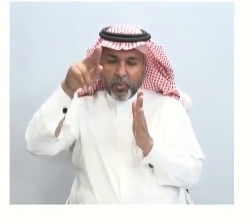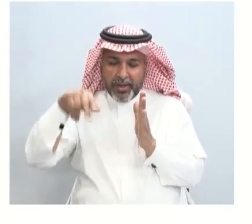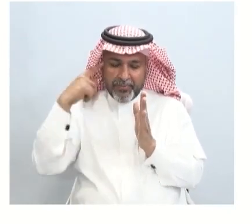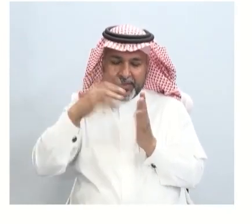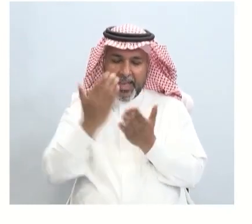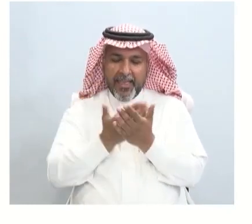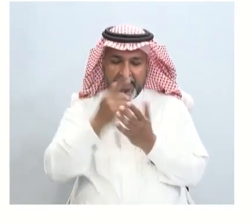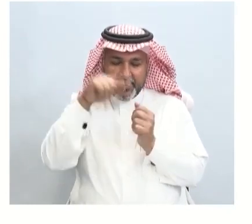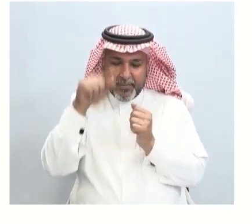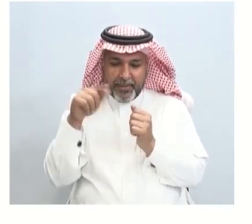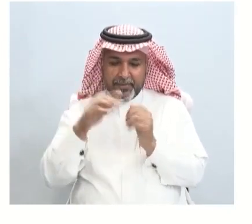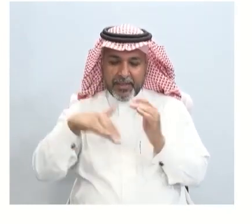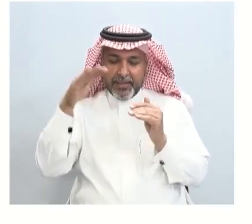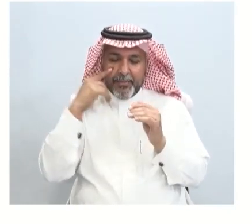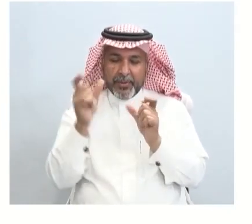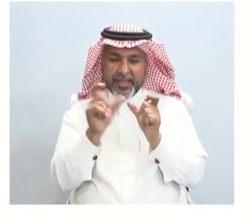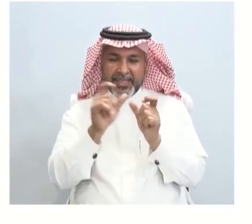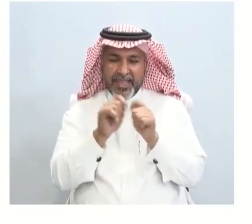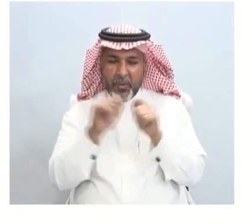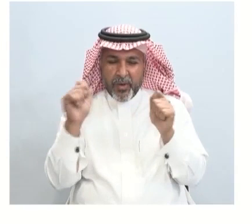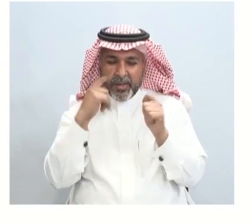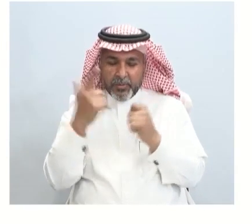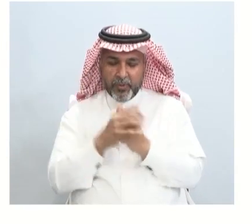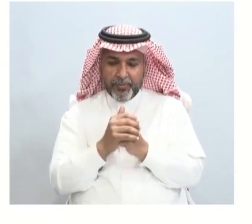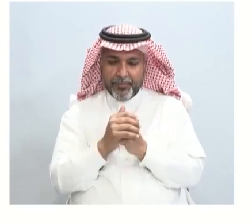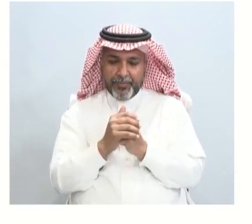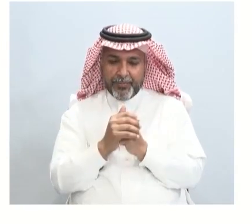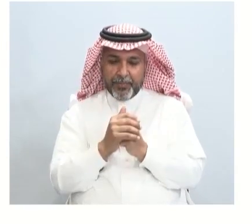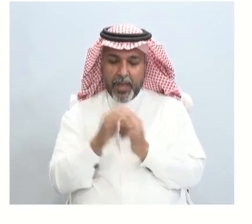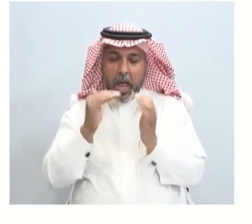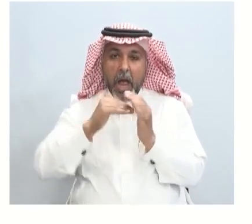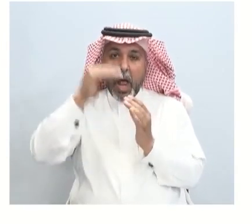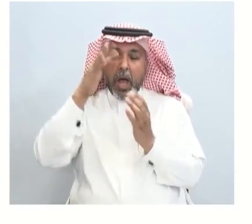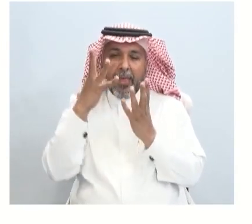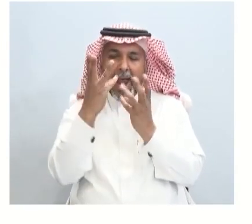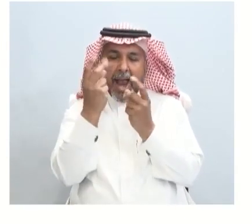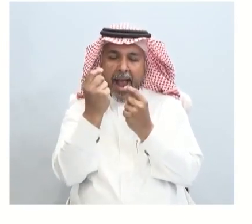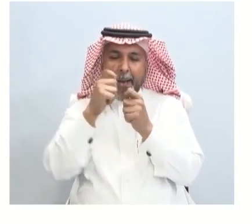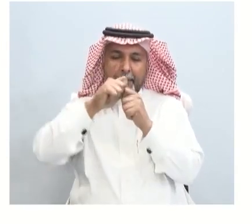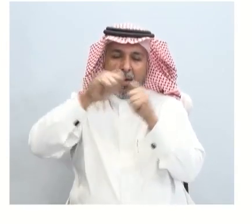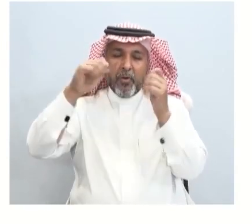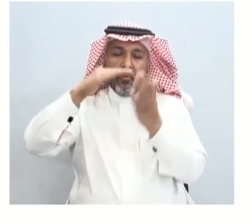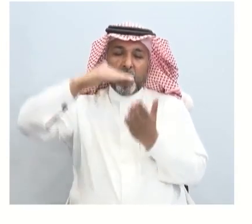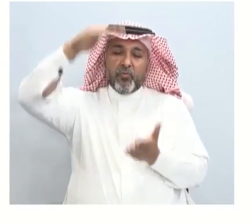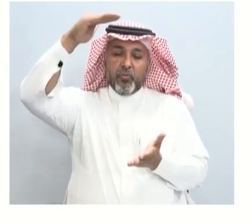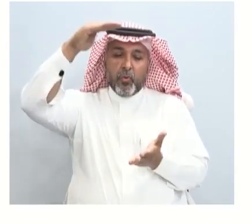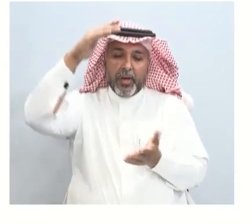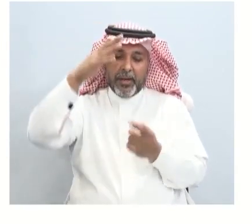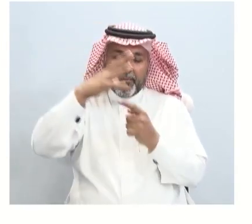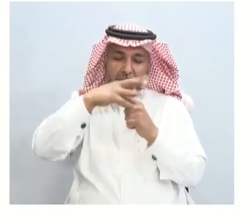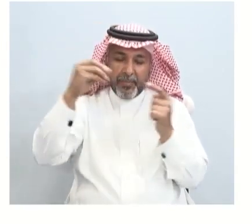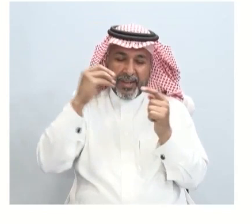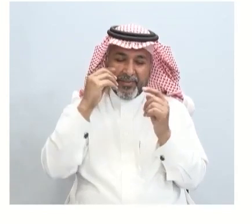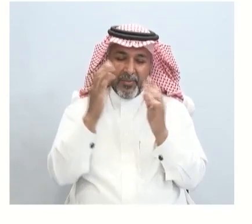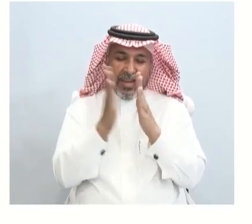الصوره فبالتالي السعه قلنا هي نصف الفرق ما بين القيمه العظمى اللي هي واحد والقيمه الصغرى اللي هي سالب واحد